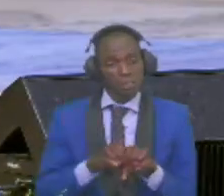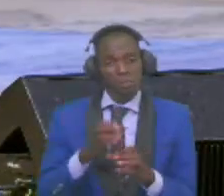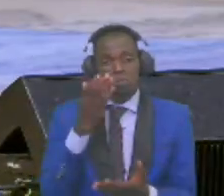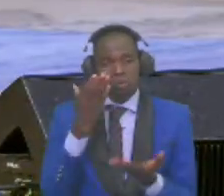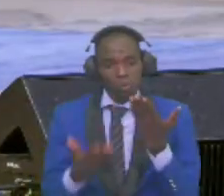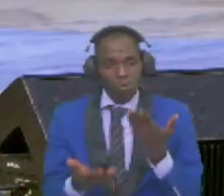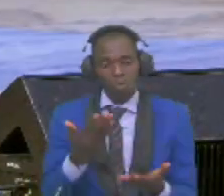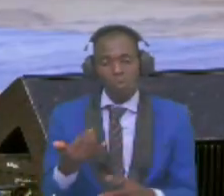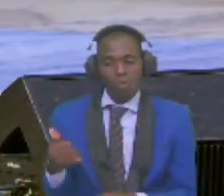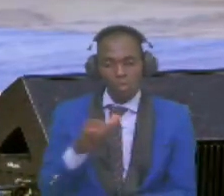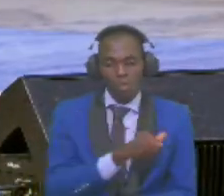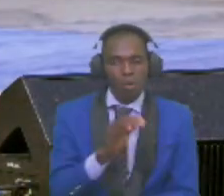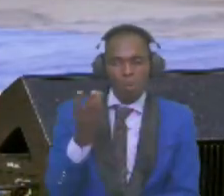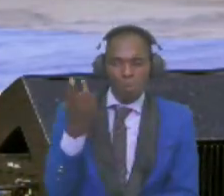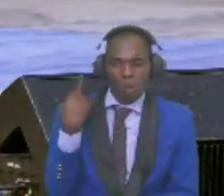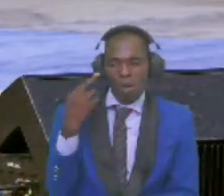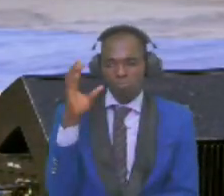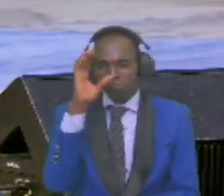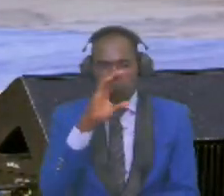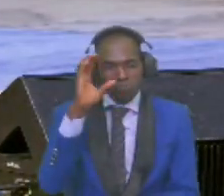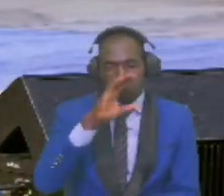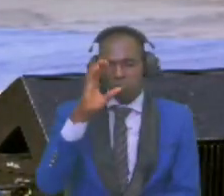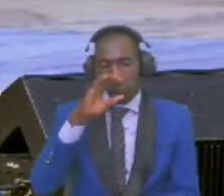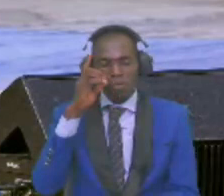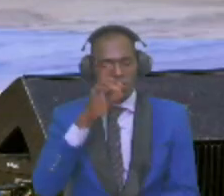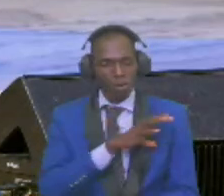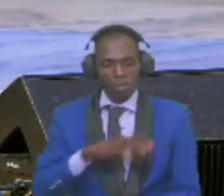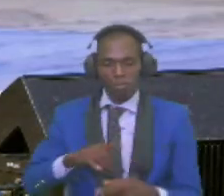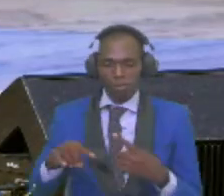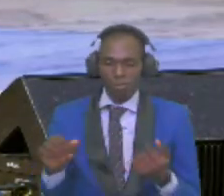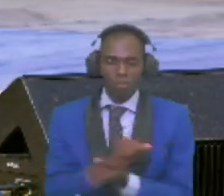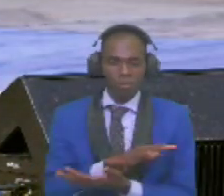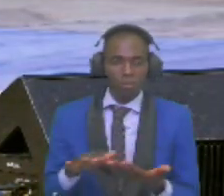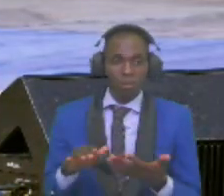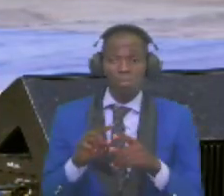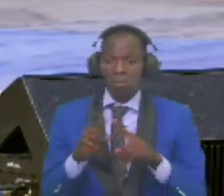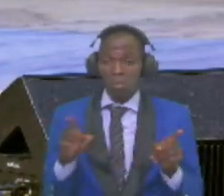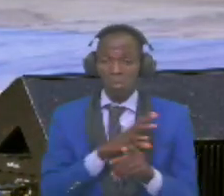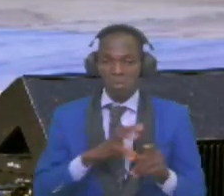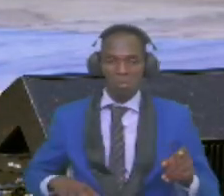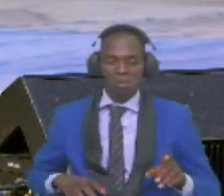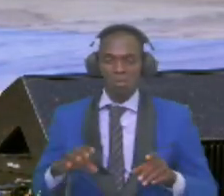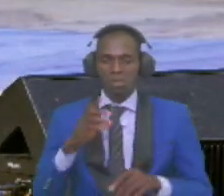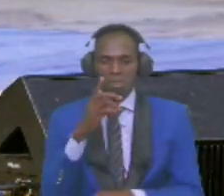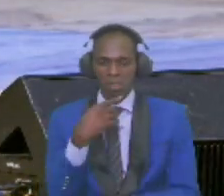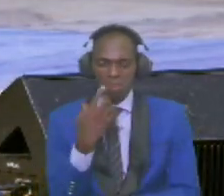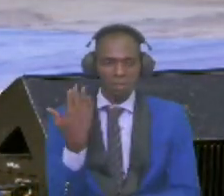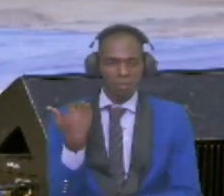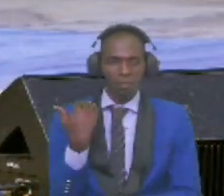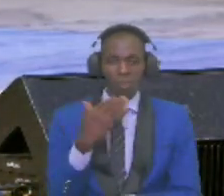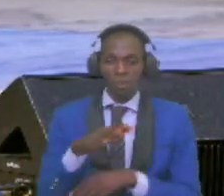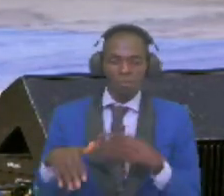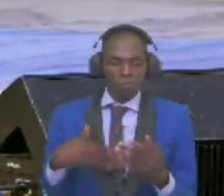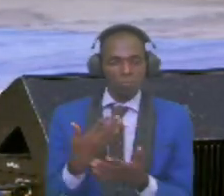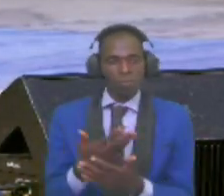changé quoiqu'il le chercheur il cherche à le détruire mais